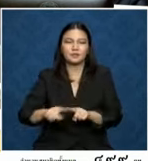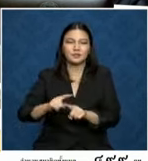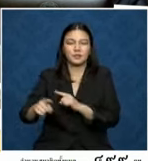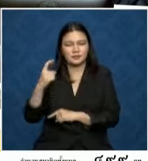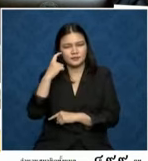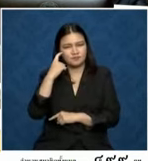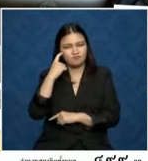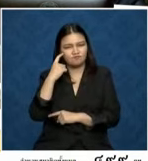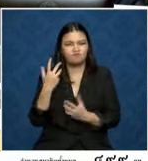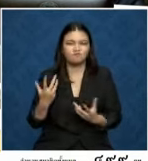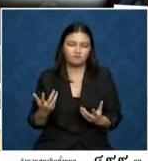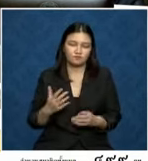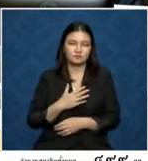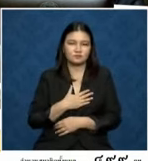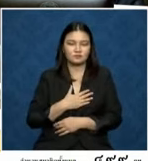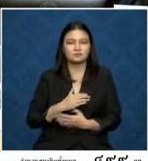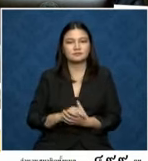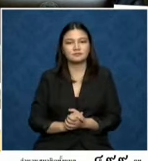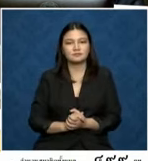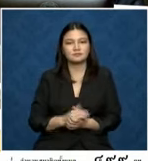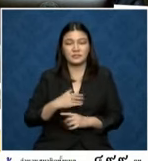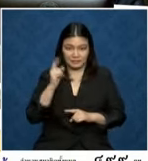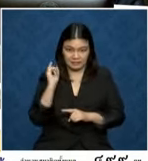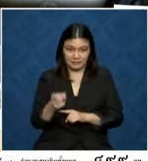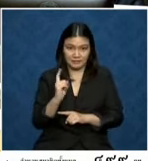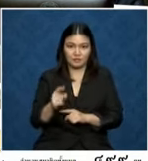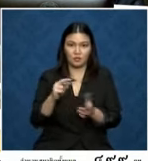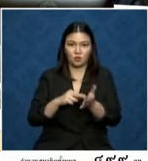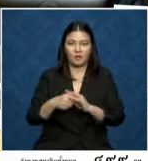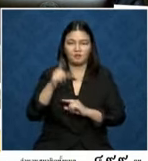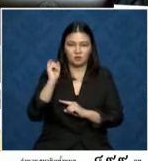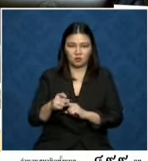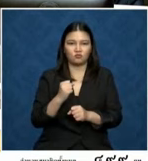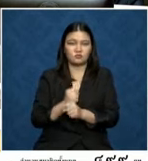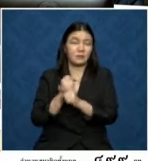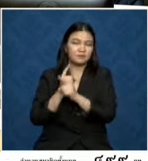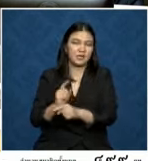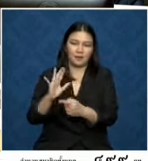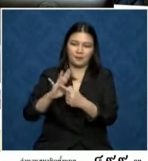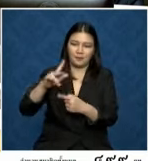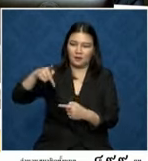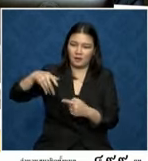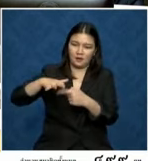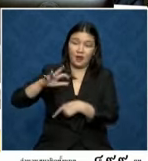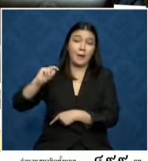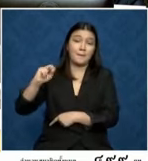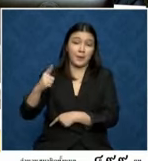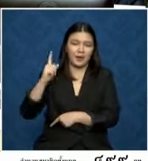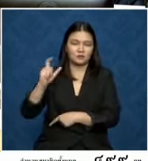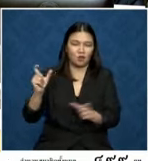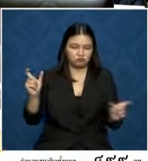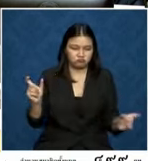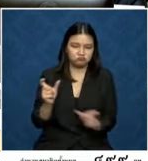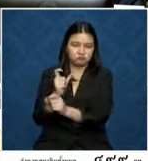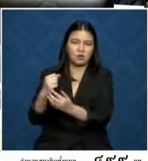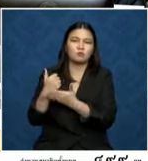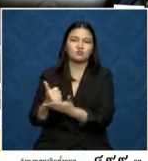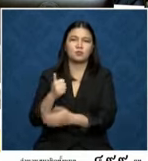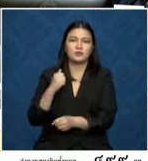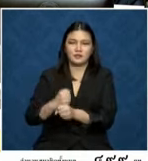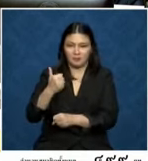มเห็นควรว่าควรที่จะมีการกำหนดมาตรการทางการแพ่งเกี่ยวกับความผิดในการใช้เช็คเข้ามาช่วยเสริมเพื่อให้